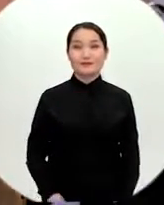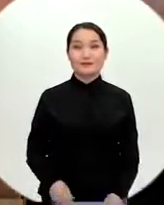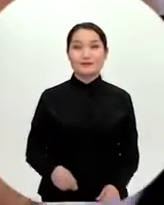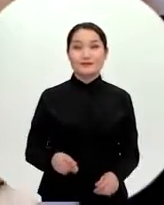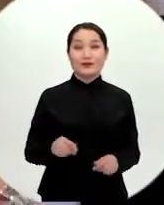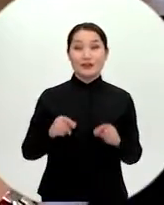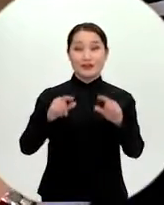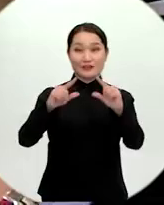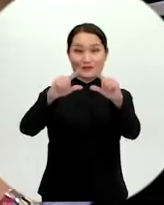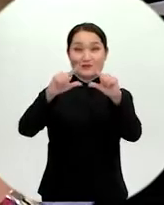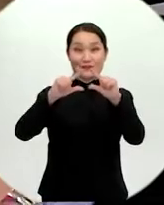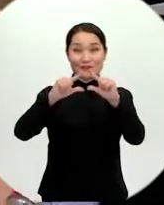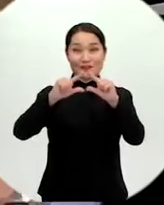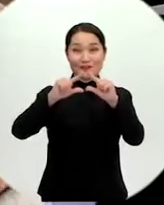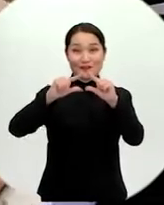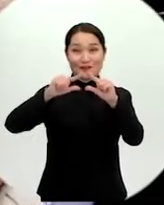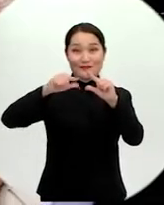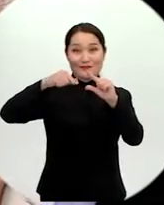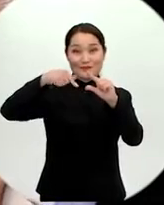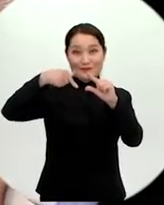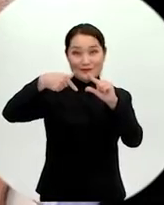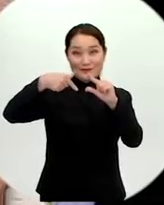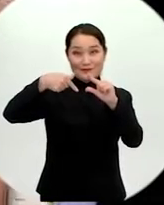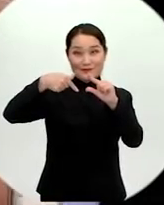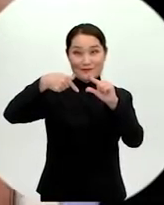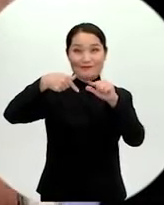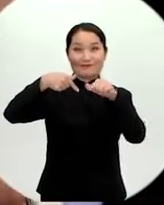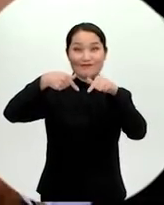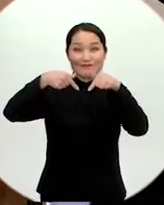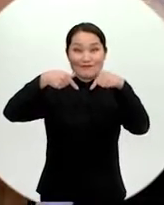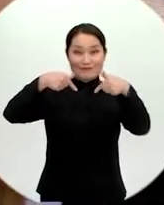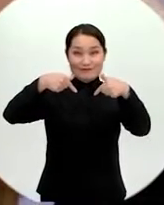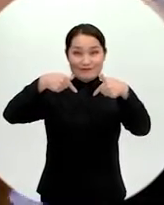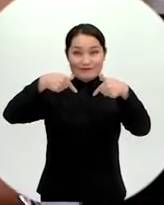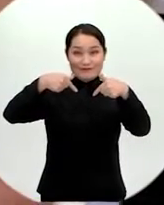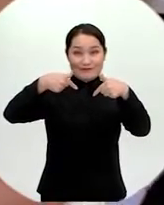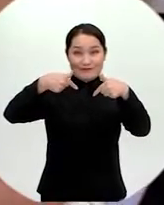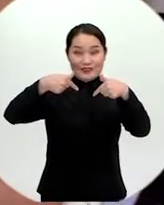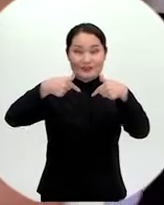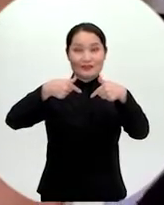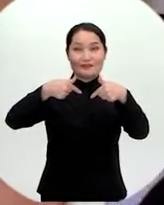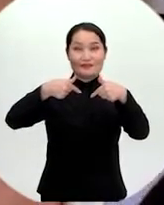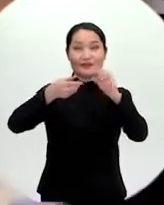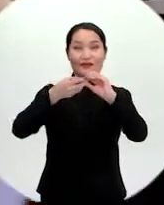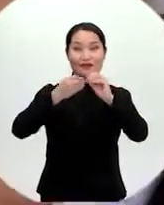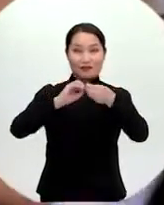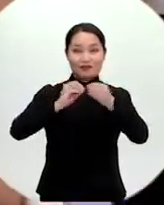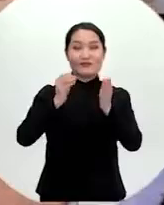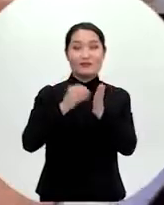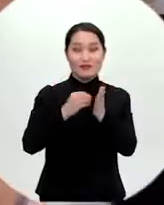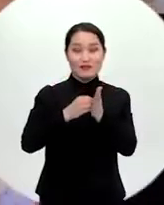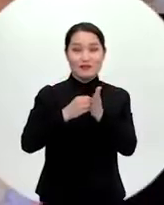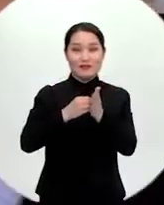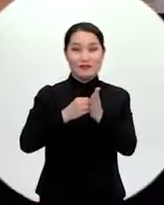доотлих нь эмхтэй чицуулаад нэг талаа илүү гаргасан байдалтай ингэж нугална.